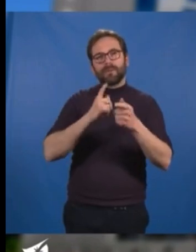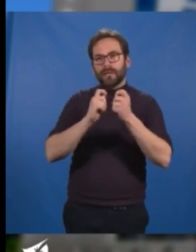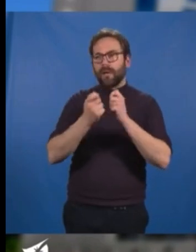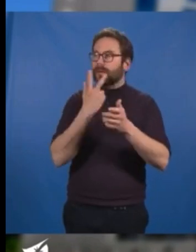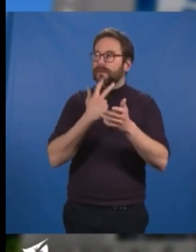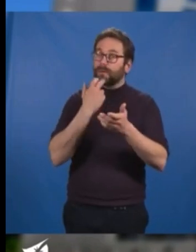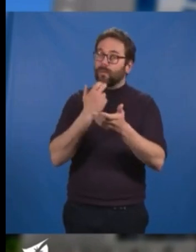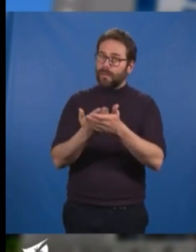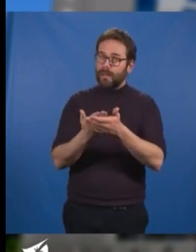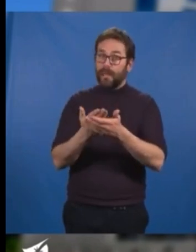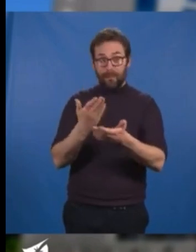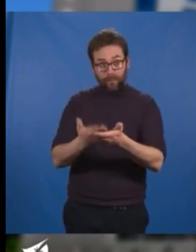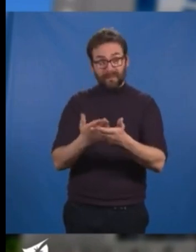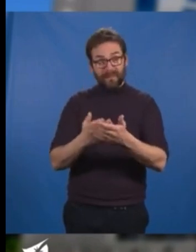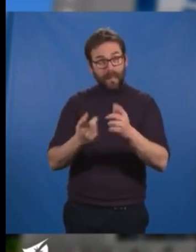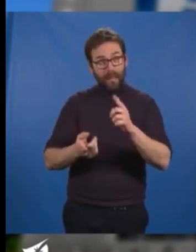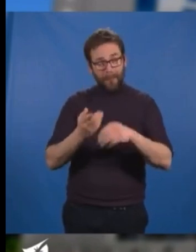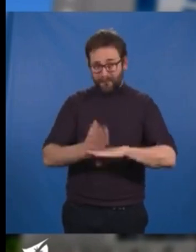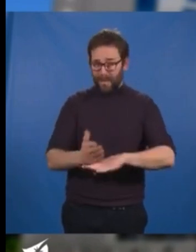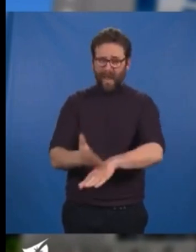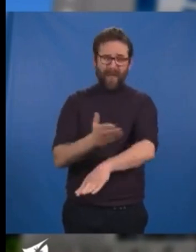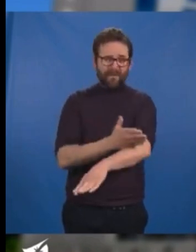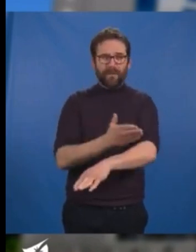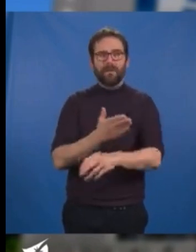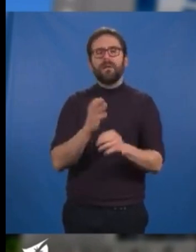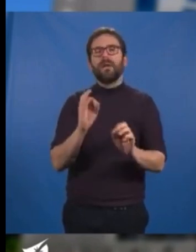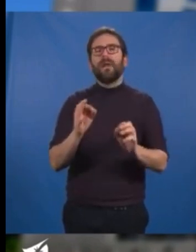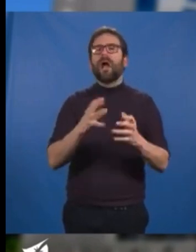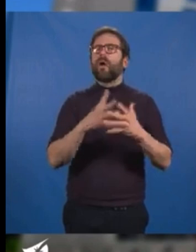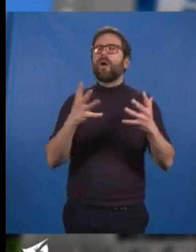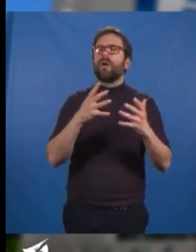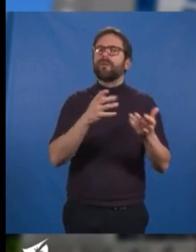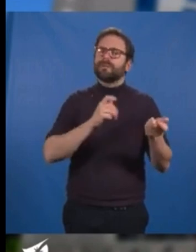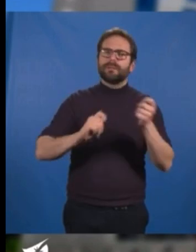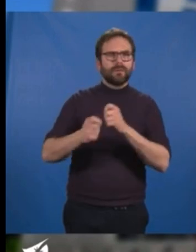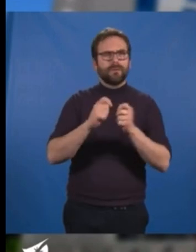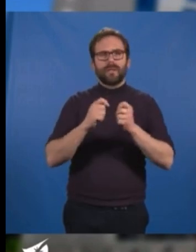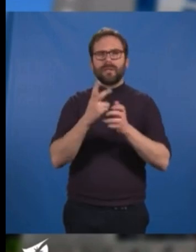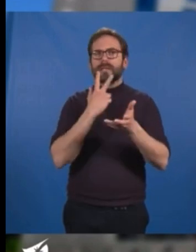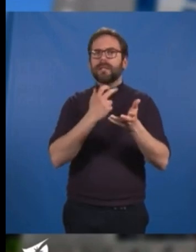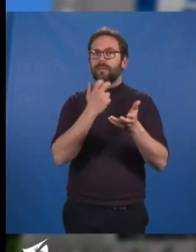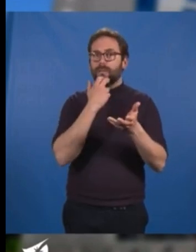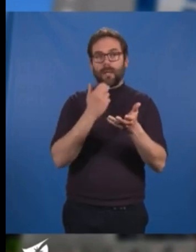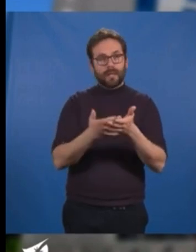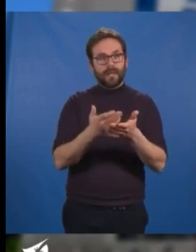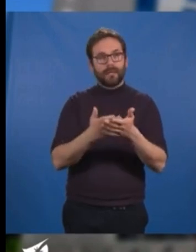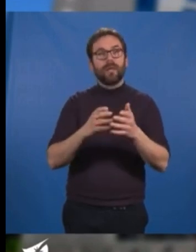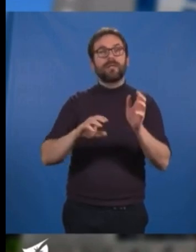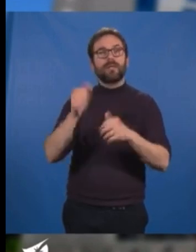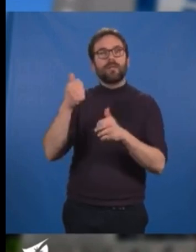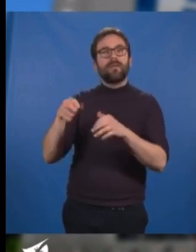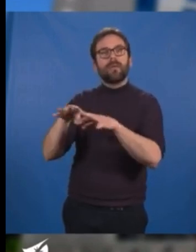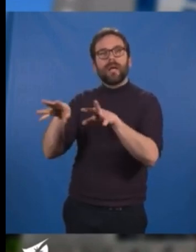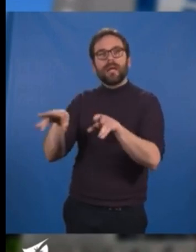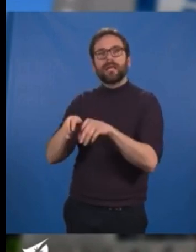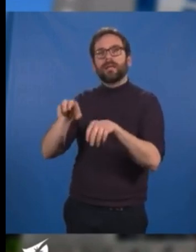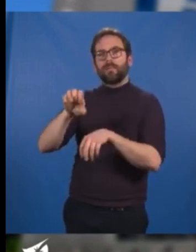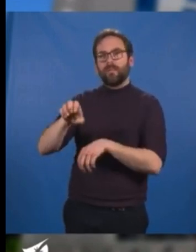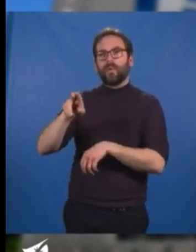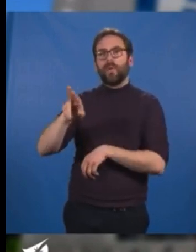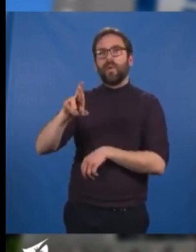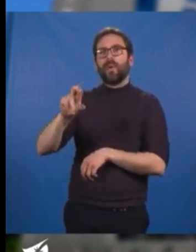doit anticiper une grande consultation citoyenne qui doit commencer par la participation aux auditions des équipes européennes de